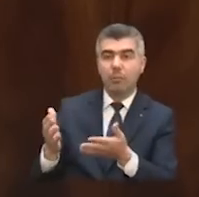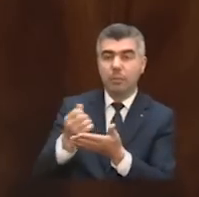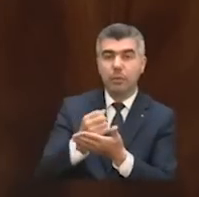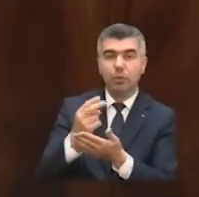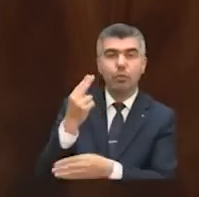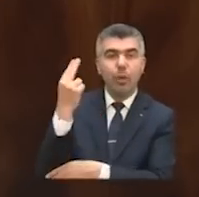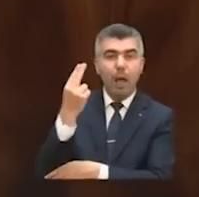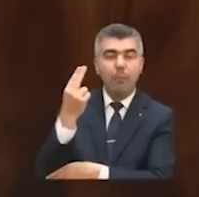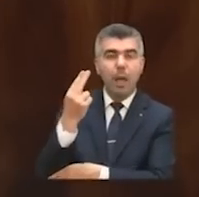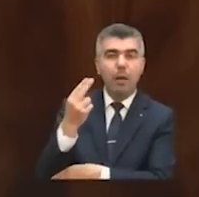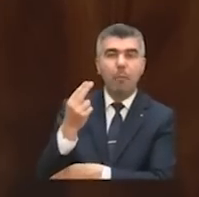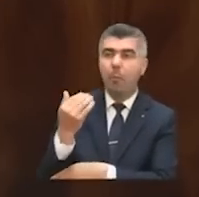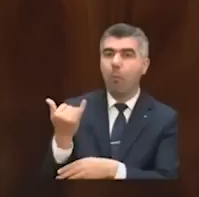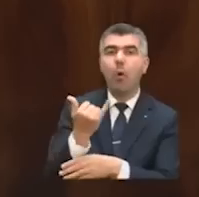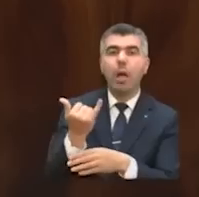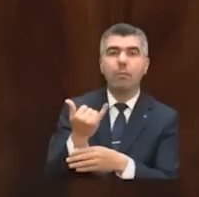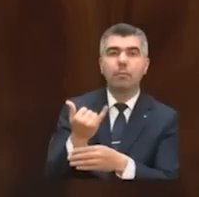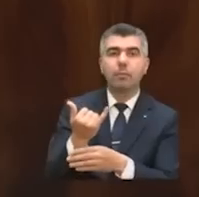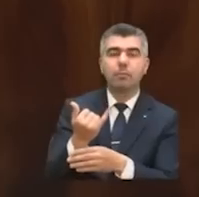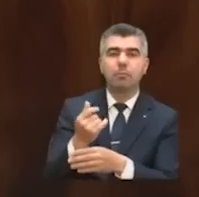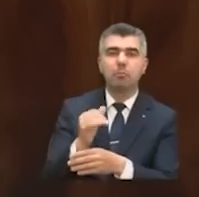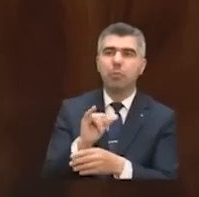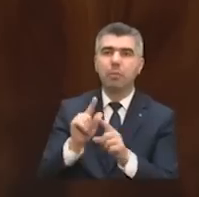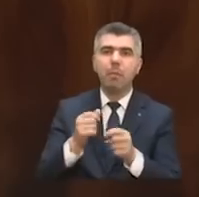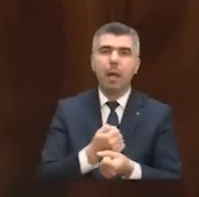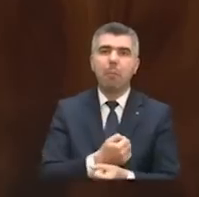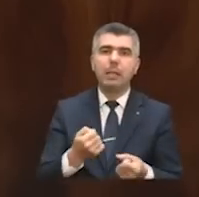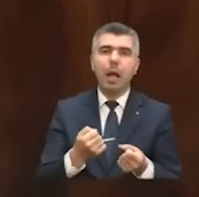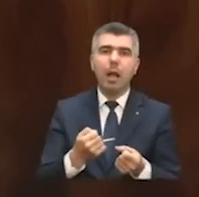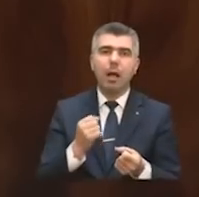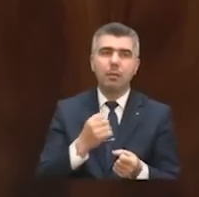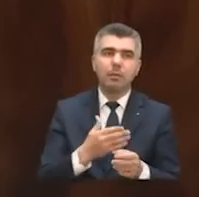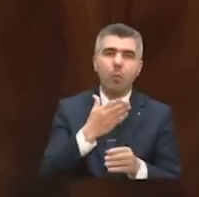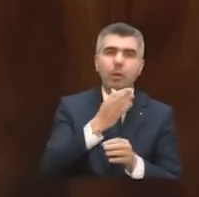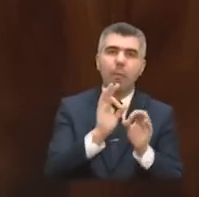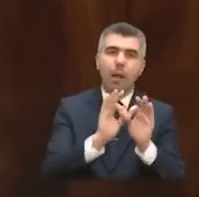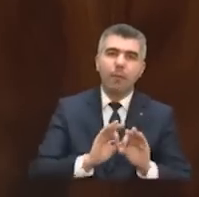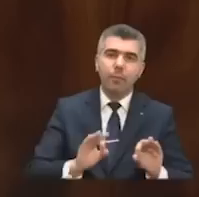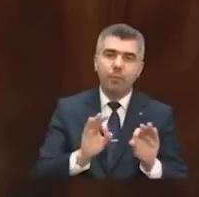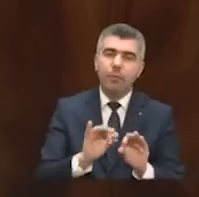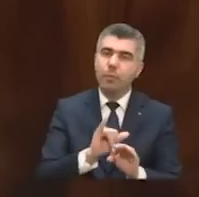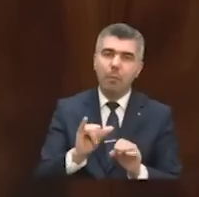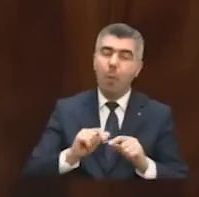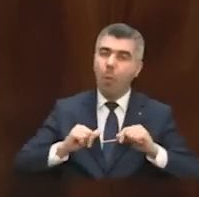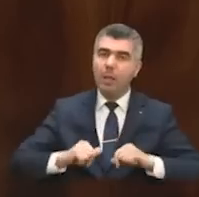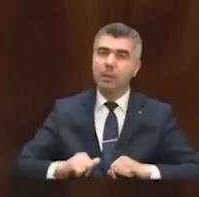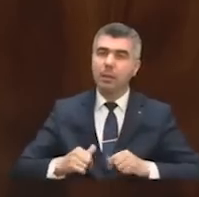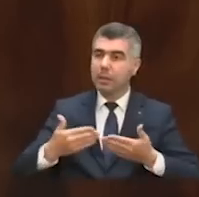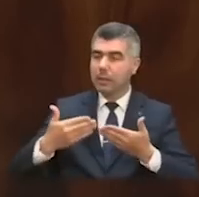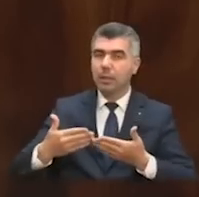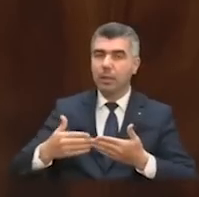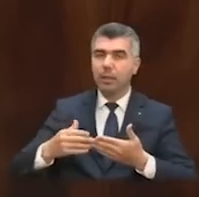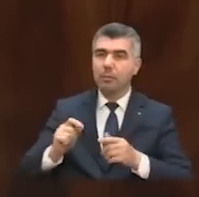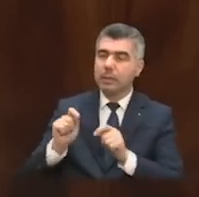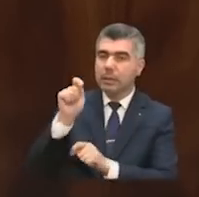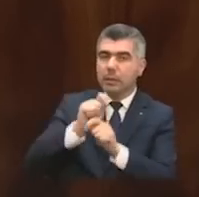ذات قيمه وجوده، ماشي شواهد البطاله. وهذا الشيء اللي مكب عليه السيد الوزير حاليا من خلال